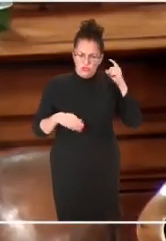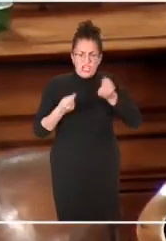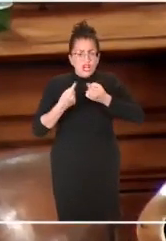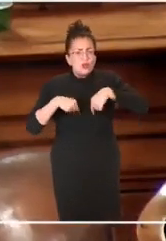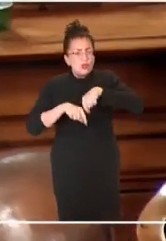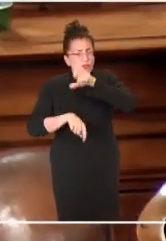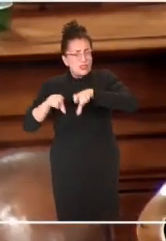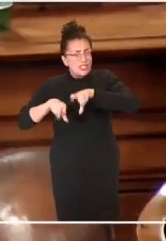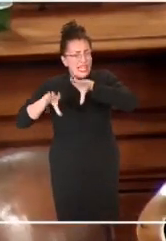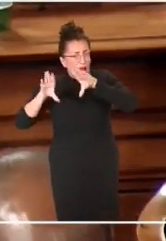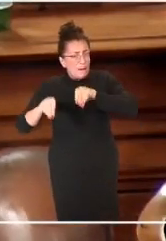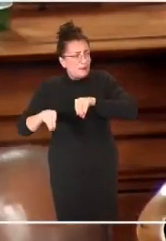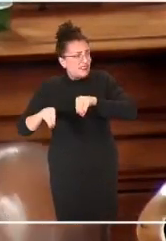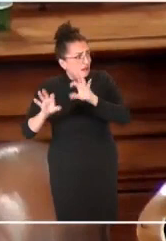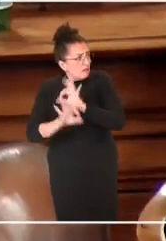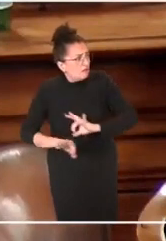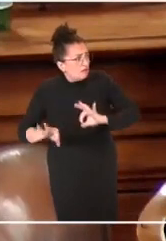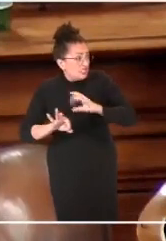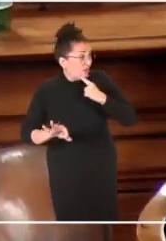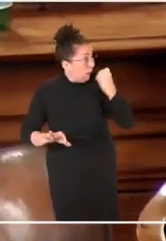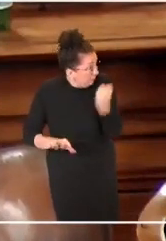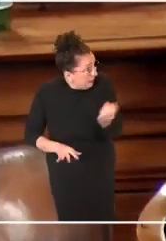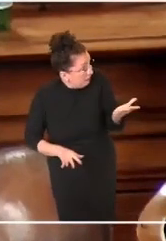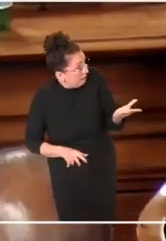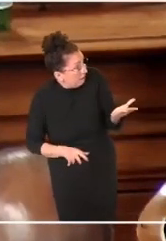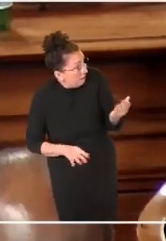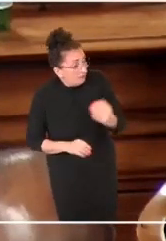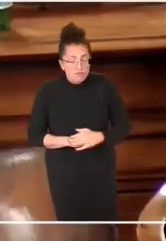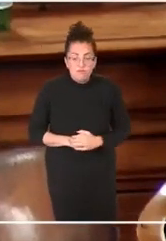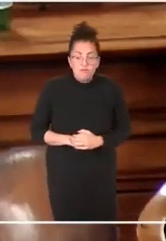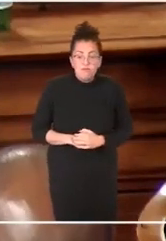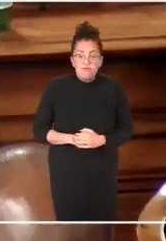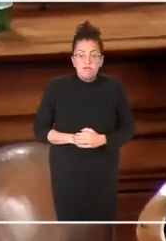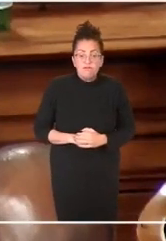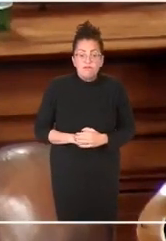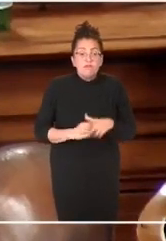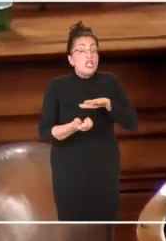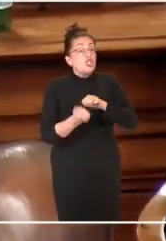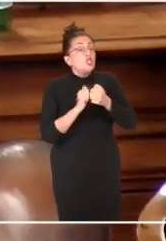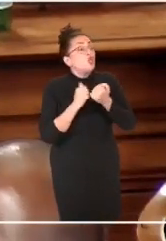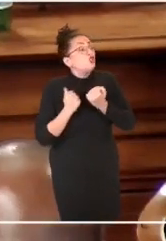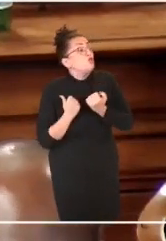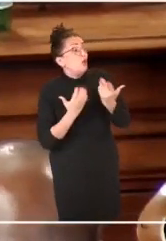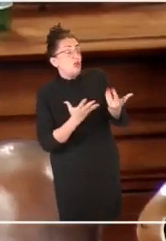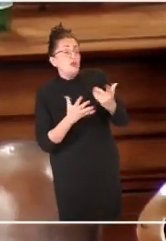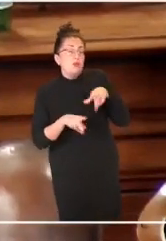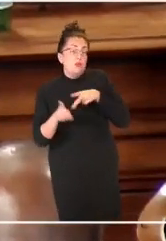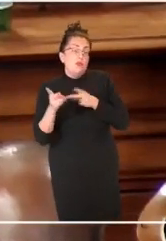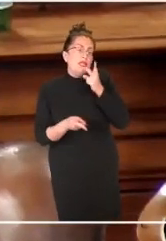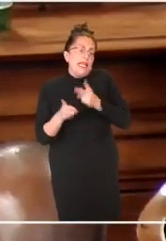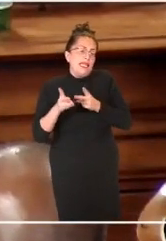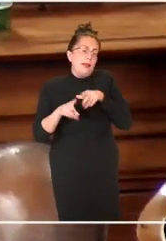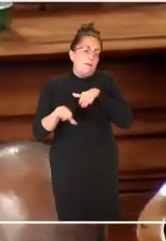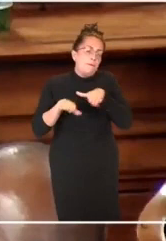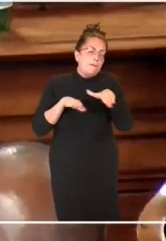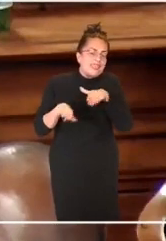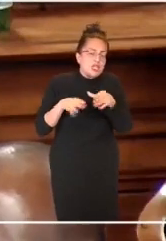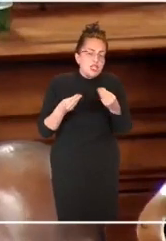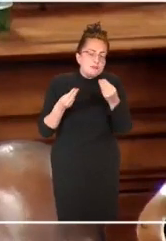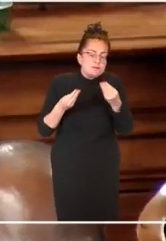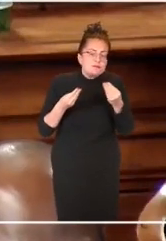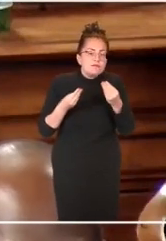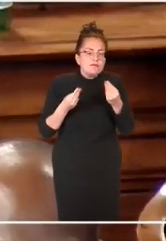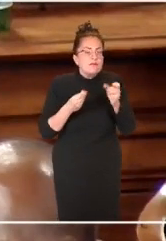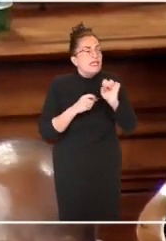par le passé. Et je vous dis, monsieur le maire, que sur les amendements, voyez-y aussi un changement de méthode. On a compris qu'on n'avait pas vraiment de réponse à nos questions.